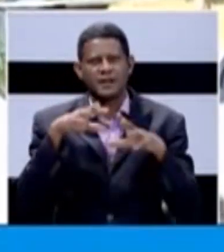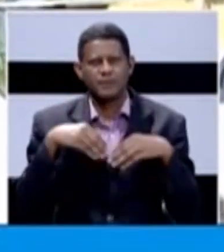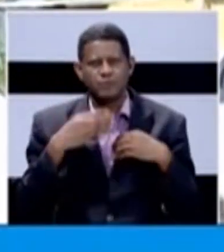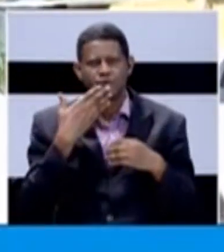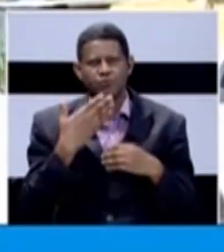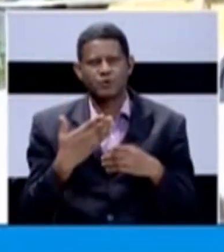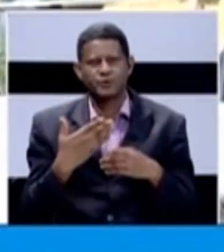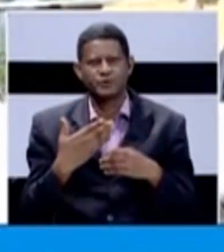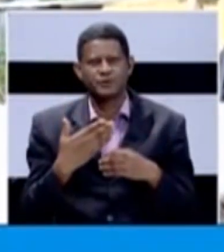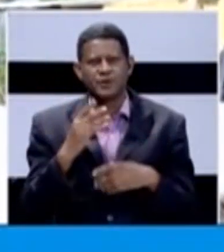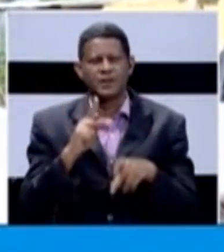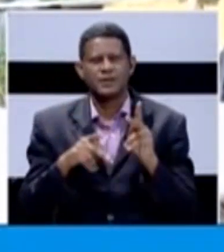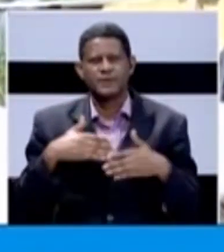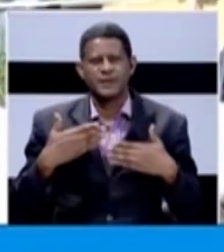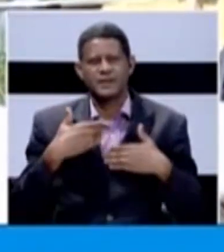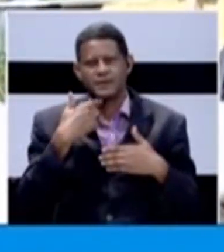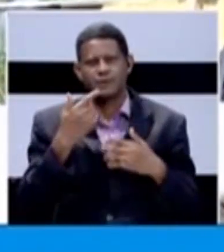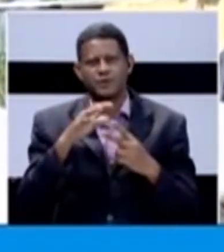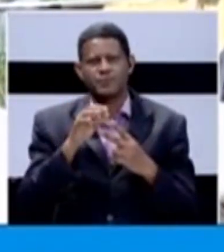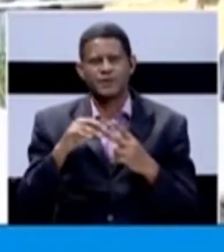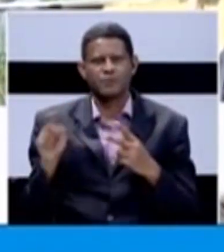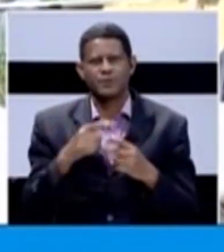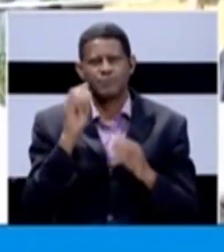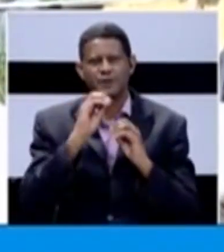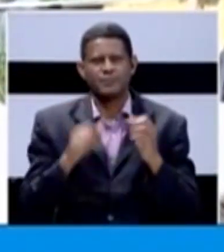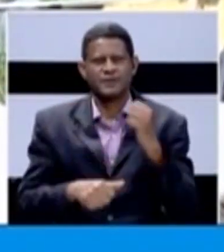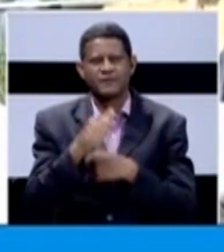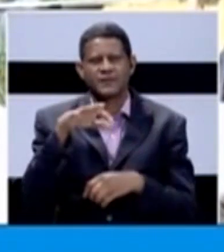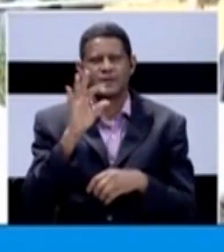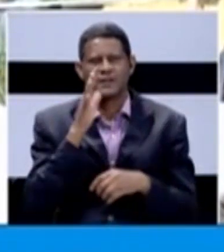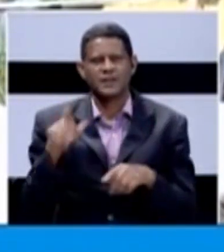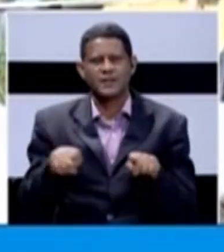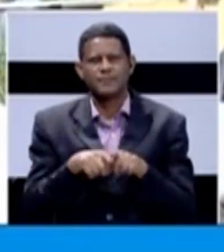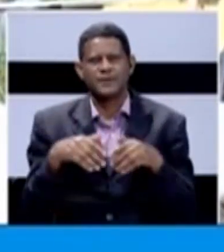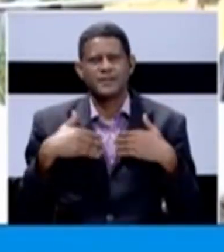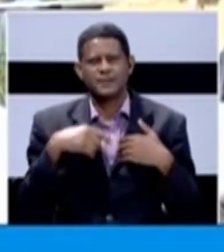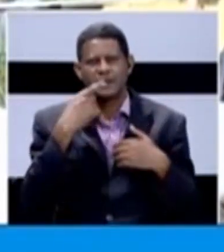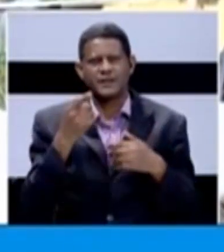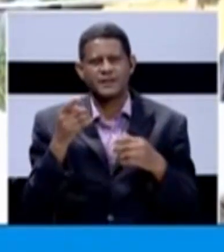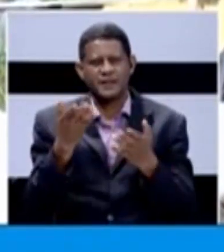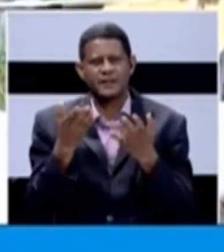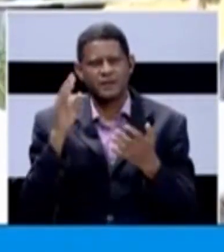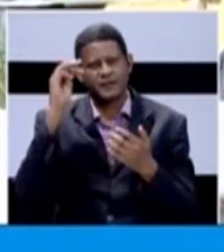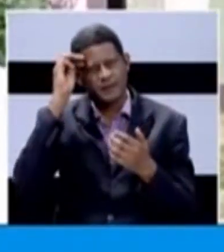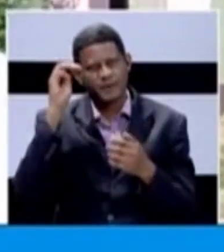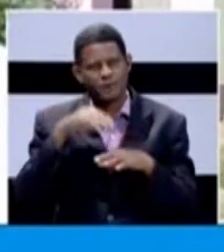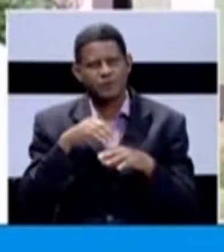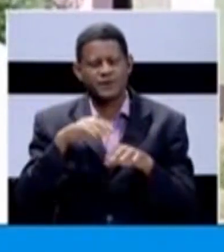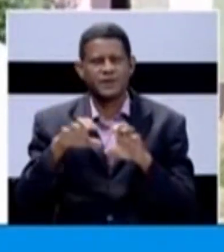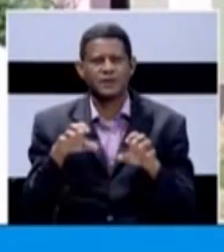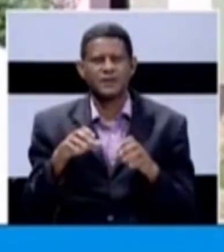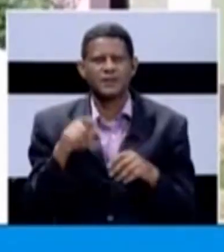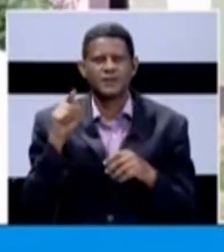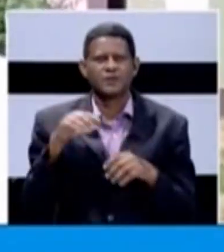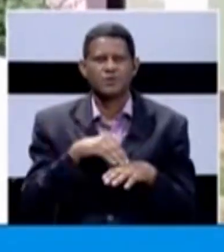ፅቡቅ ህዝቢ ደስ ዝበሎ ዝመርፅ ምኳኑ ዘርእካ ምንም ዓይነት ዕንቅፋት ከይረኸብና ከም ደስ ዝበለና ናብ ደስ ዝበለና ጣብያ እንዳኸና ጎስጓስ ምረፁን ነካይድ ኣለና።